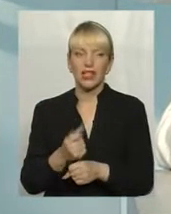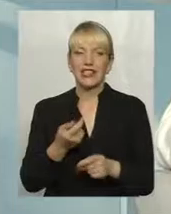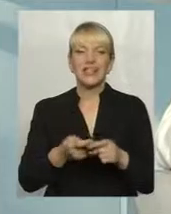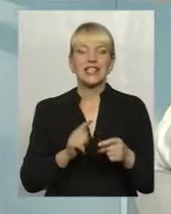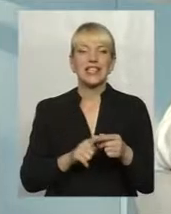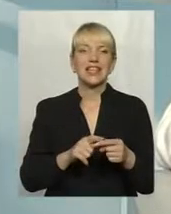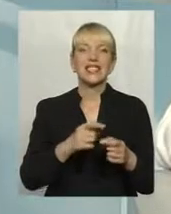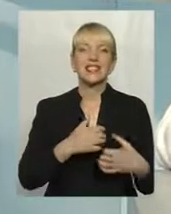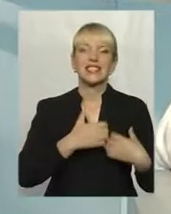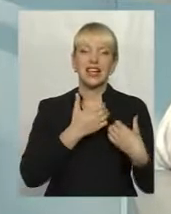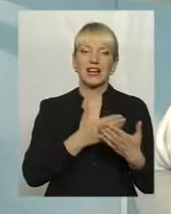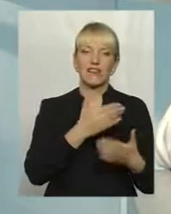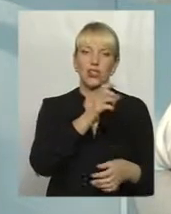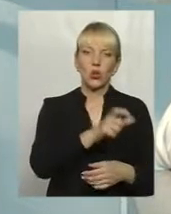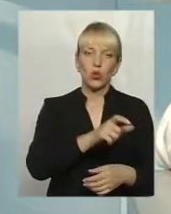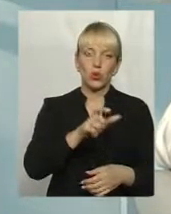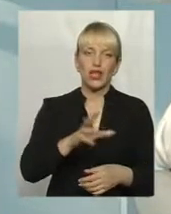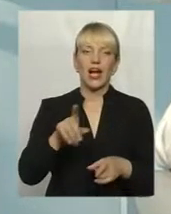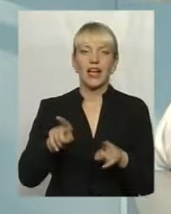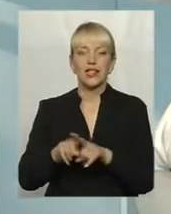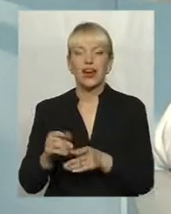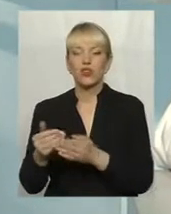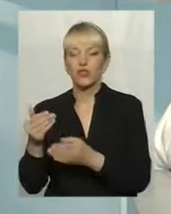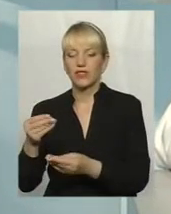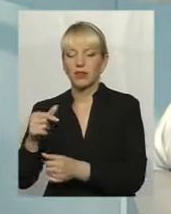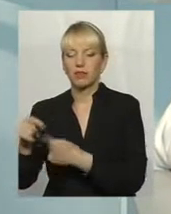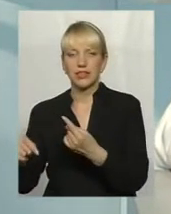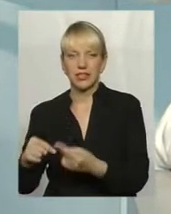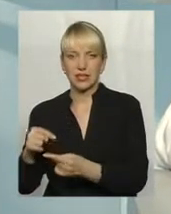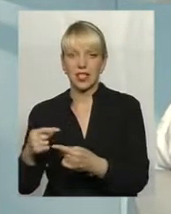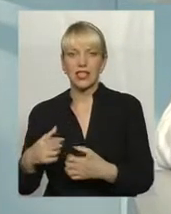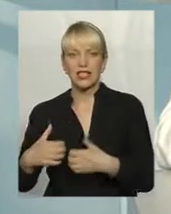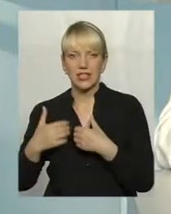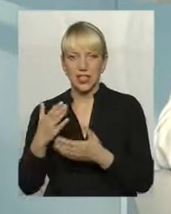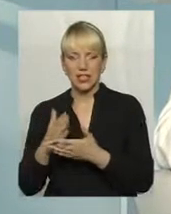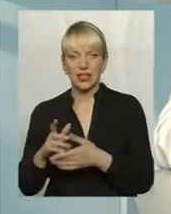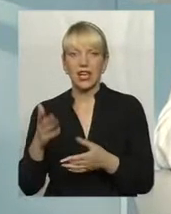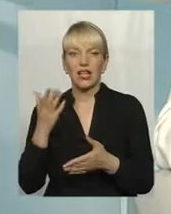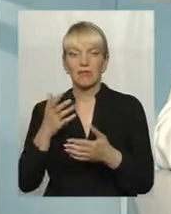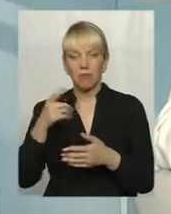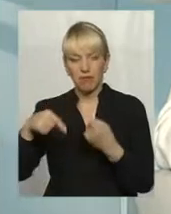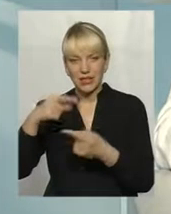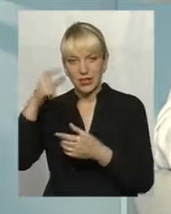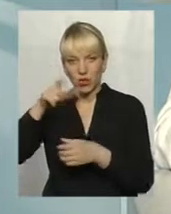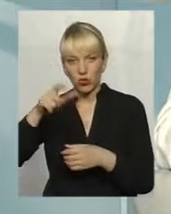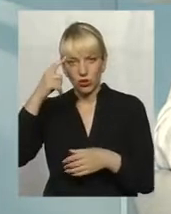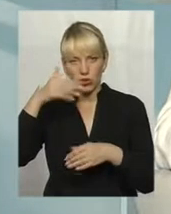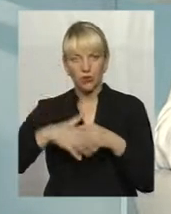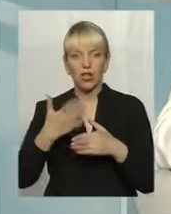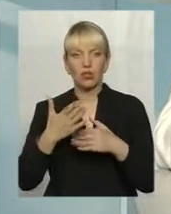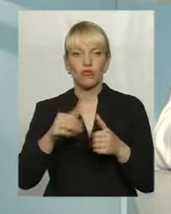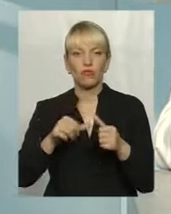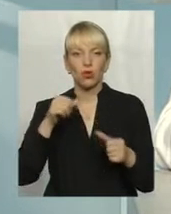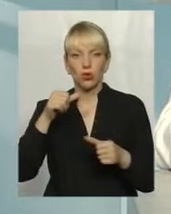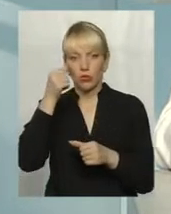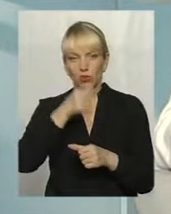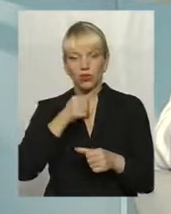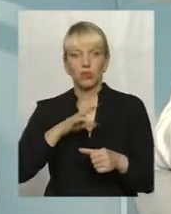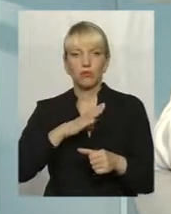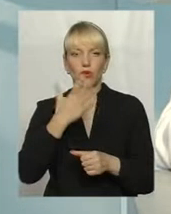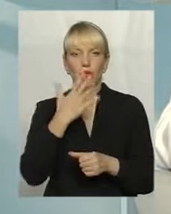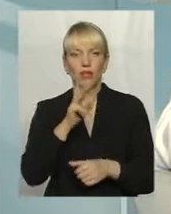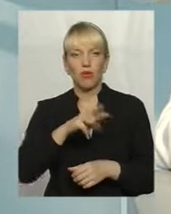а також і працюючих бізнесів в Україні, бо бізнеси розуміють, що якщо у нас було в минулому році 5 мільйонів сімей, які отримували